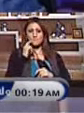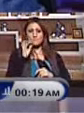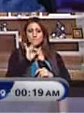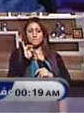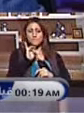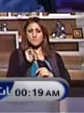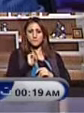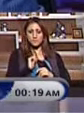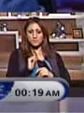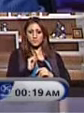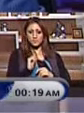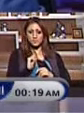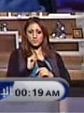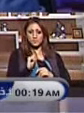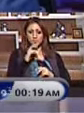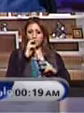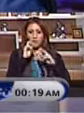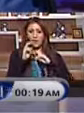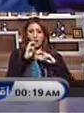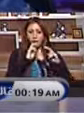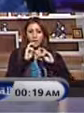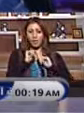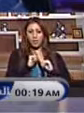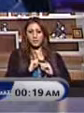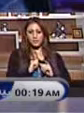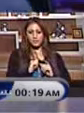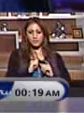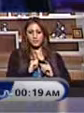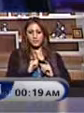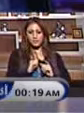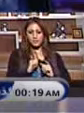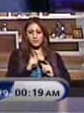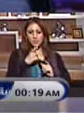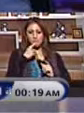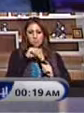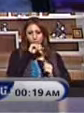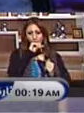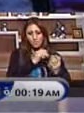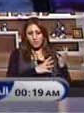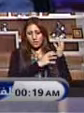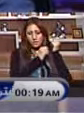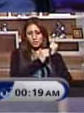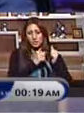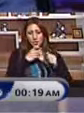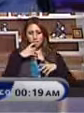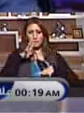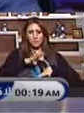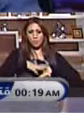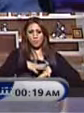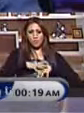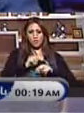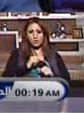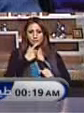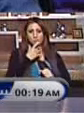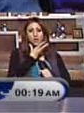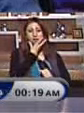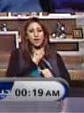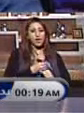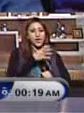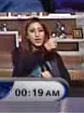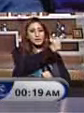العربي امامه فسهل يمسك لحيه رسول الله ابو بكر يضرب اياك ان تمسك لحيه رسول